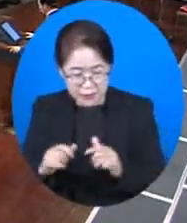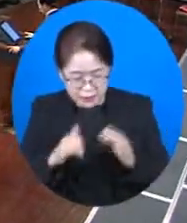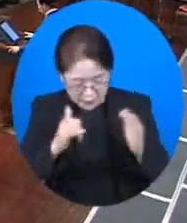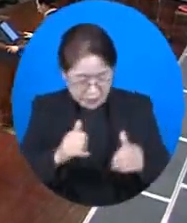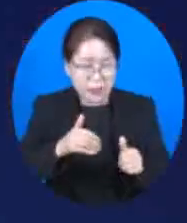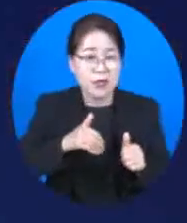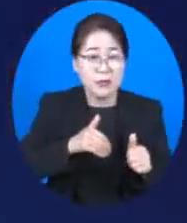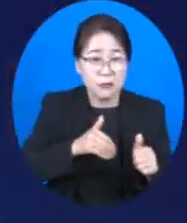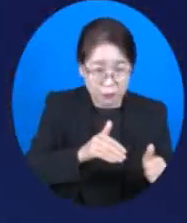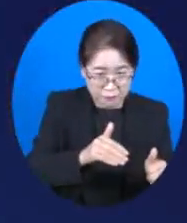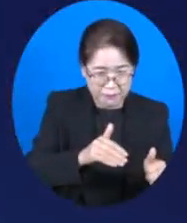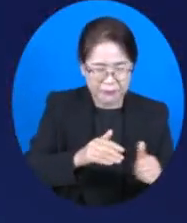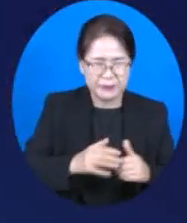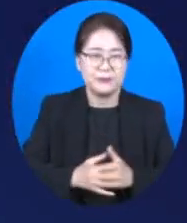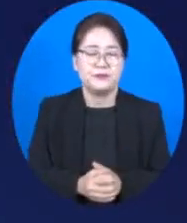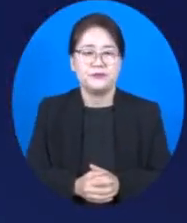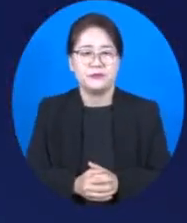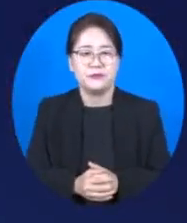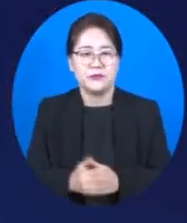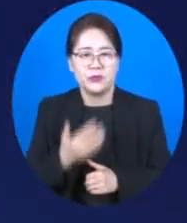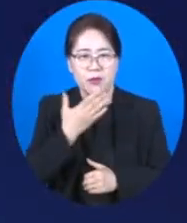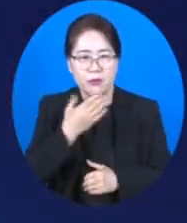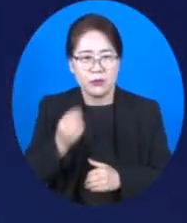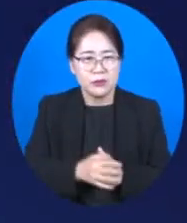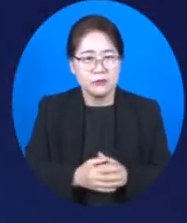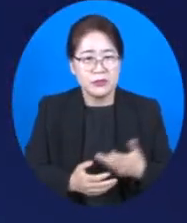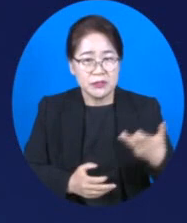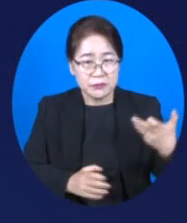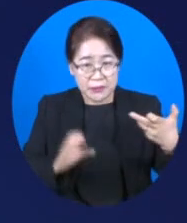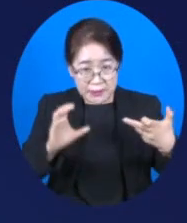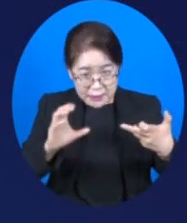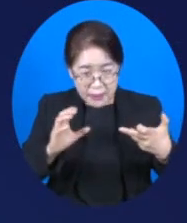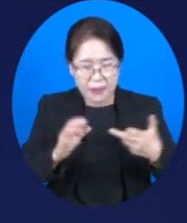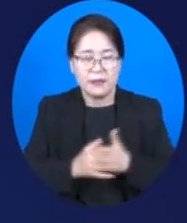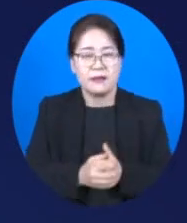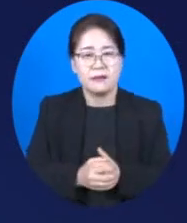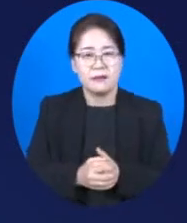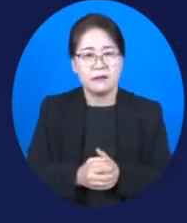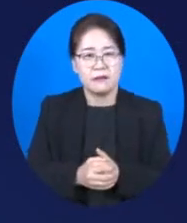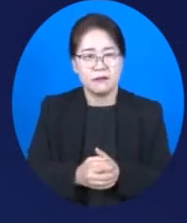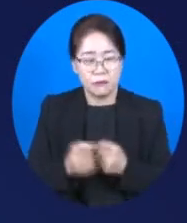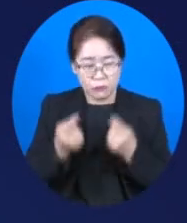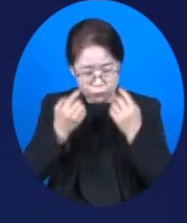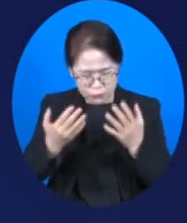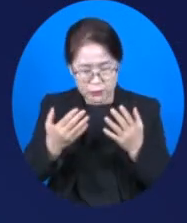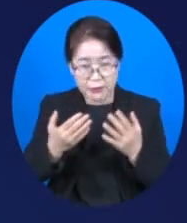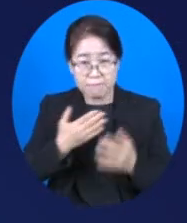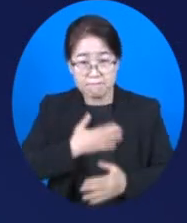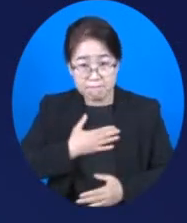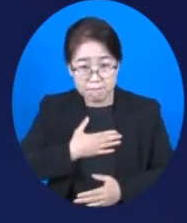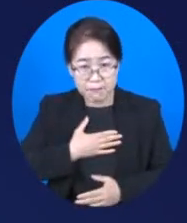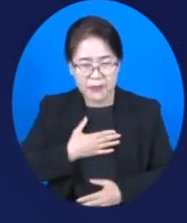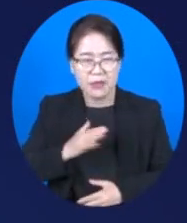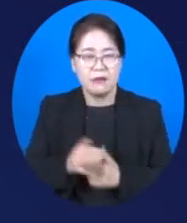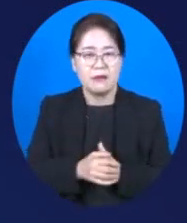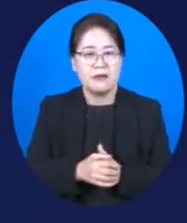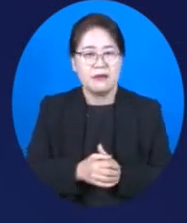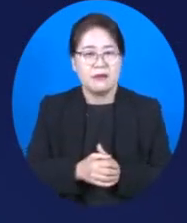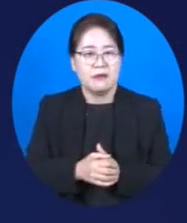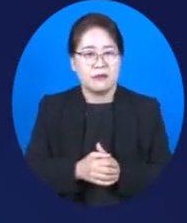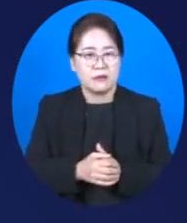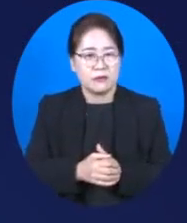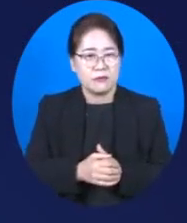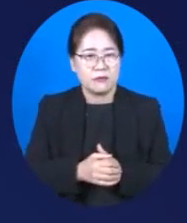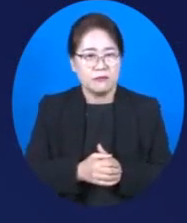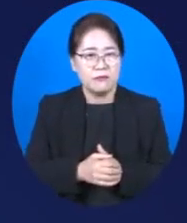것입니다. 요한복음 17장을 보게 되면 그걸 분명하게 우리가 알 수 있어요. 자, 요한복음 17장을